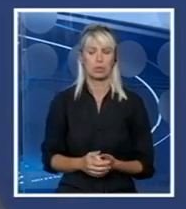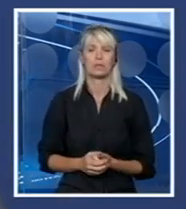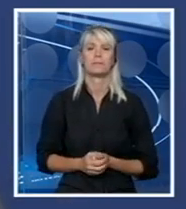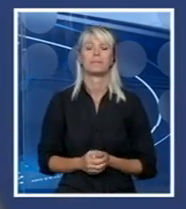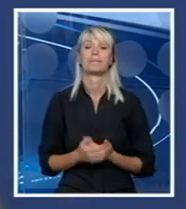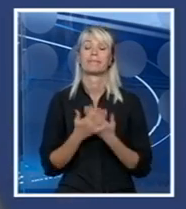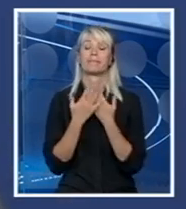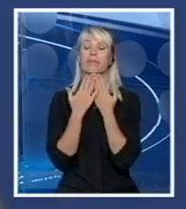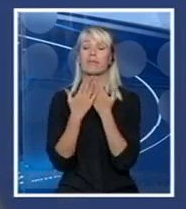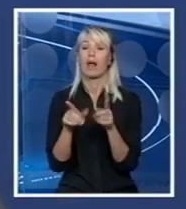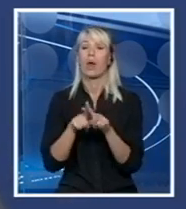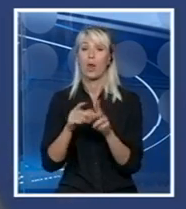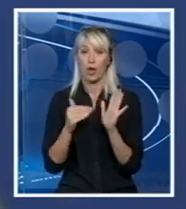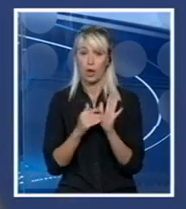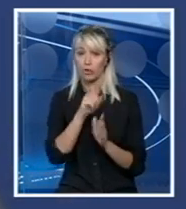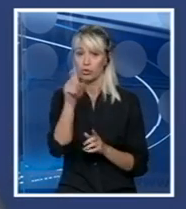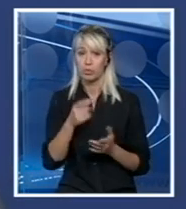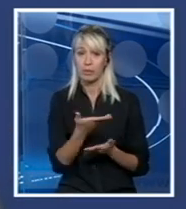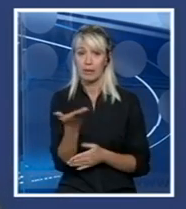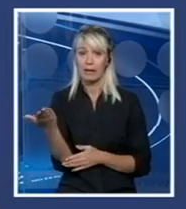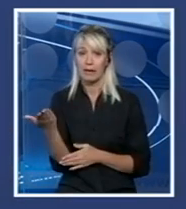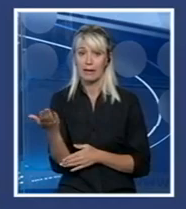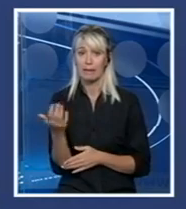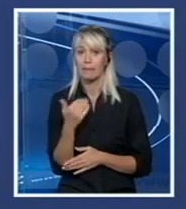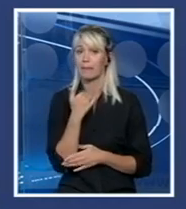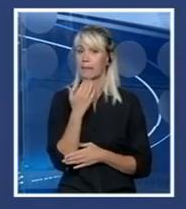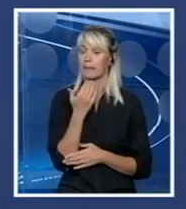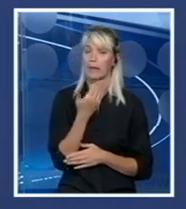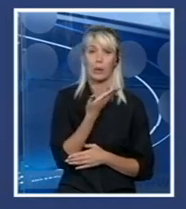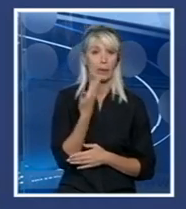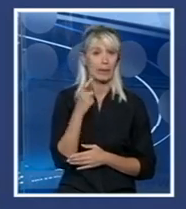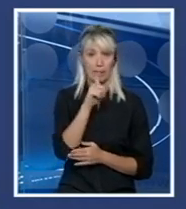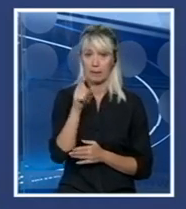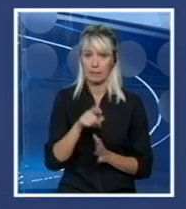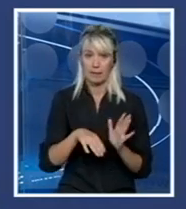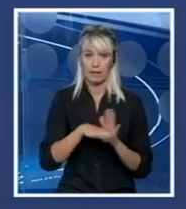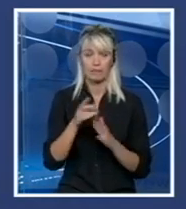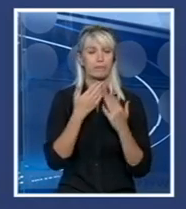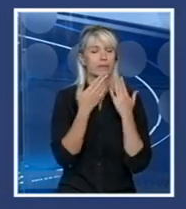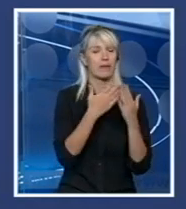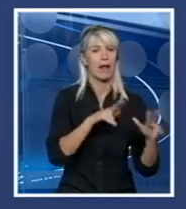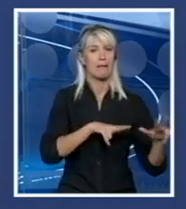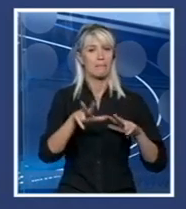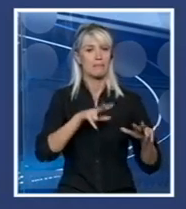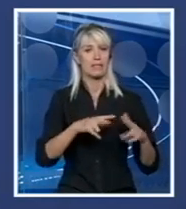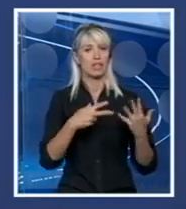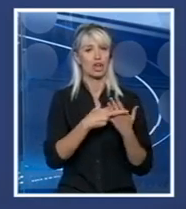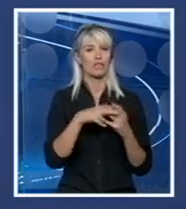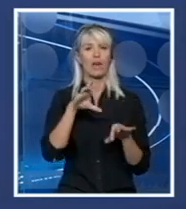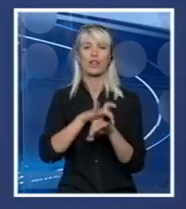Hvala kolege, da li imamo još pitanja? Ukoliko nema, ja se zahvaljujem ministru Šarčeviću,